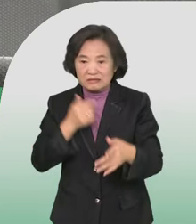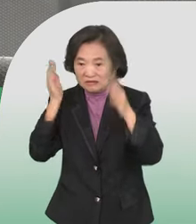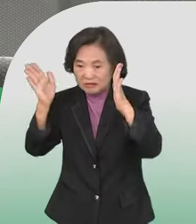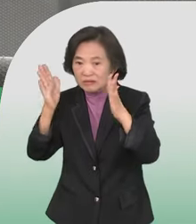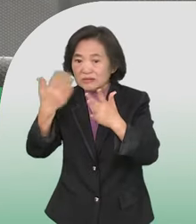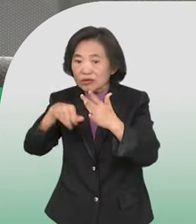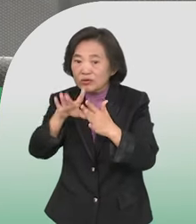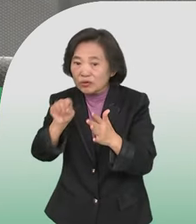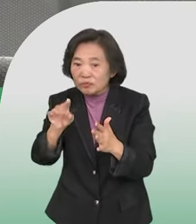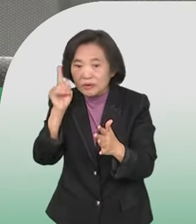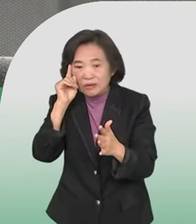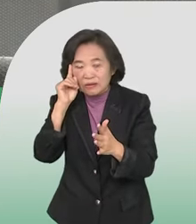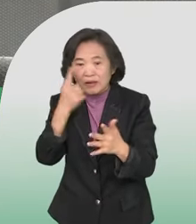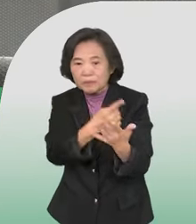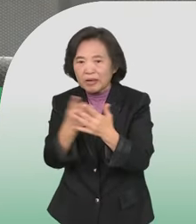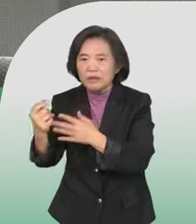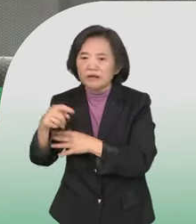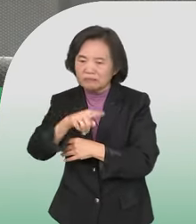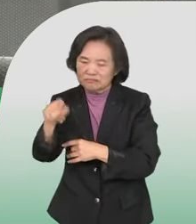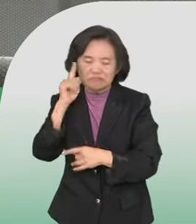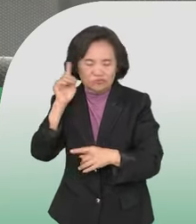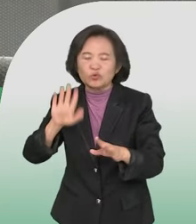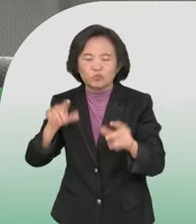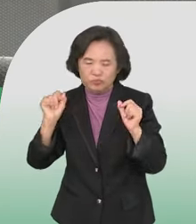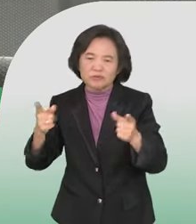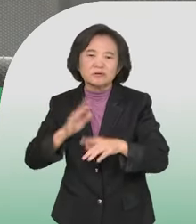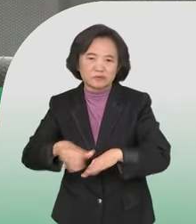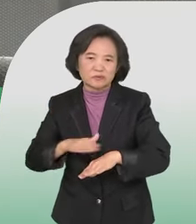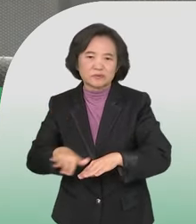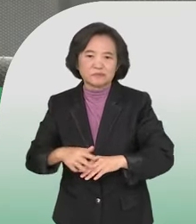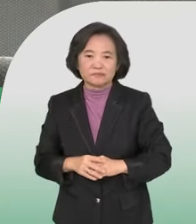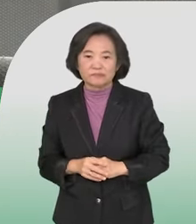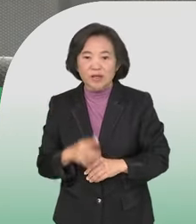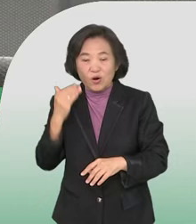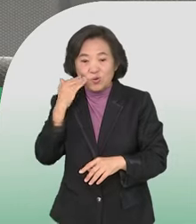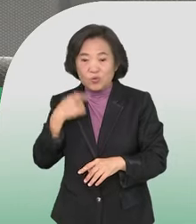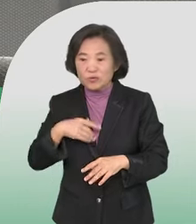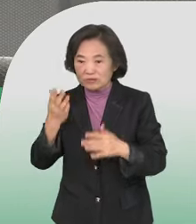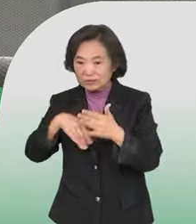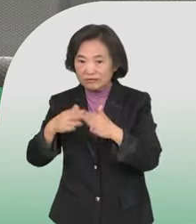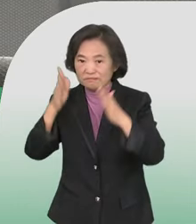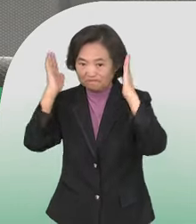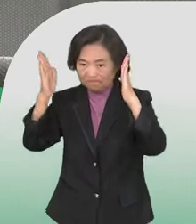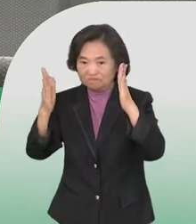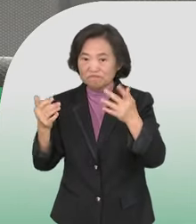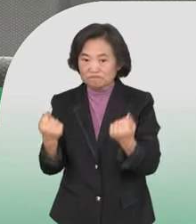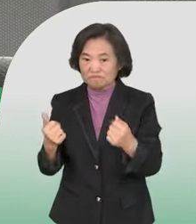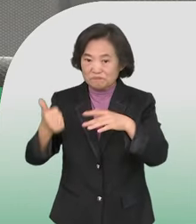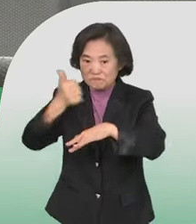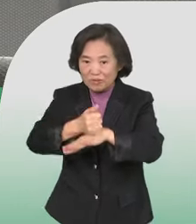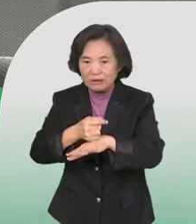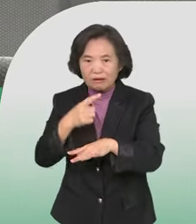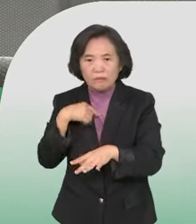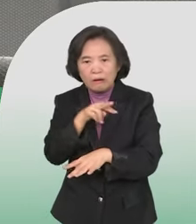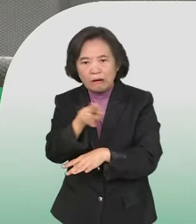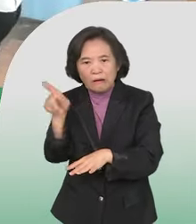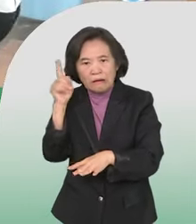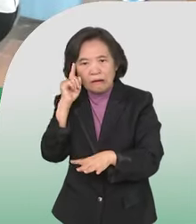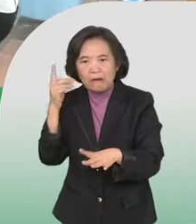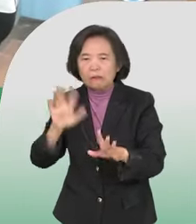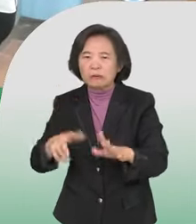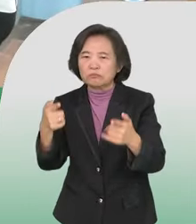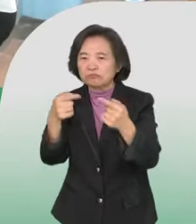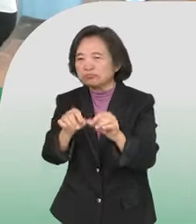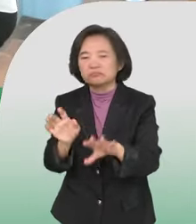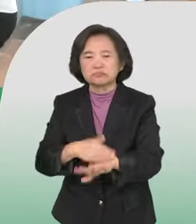校长，所有的力量就会呈现了。如果今天是有正式校长，其实应该也不会轮到这样了。 那我